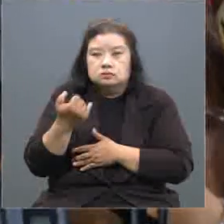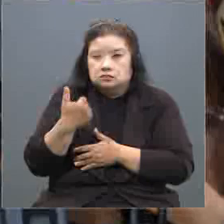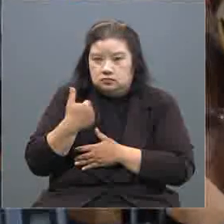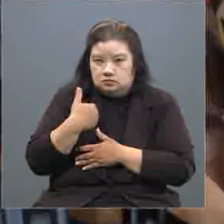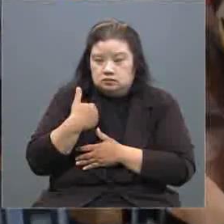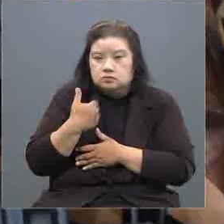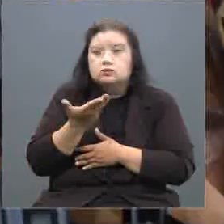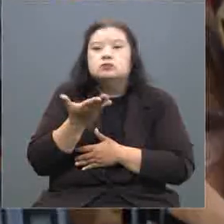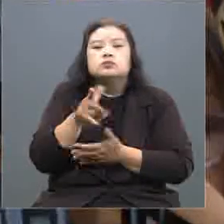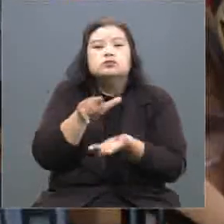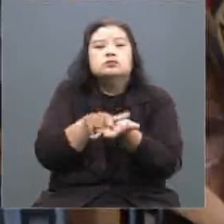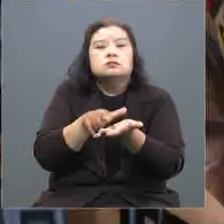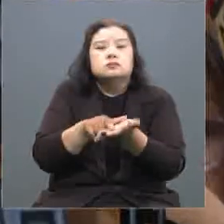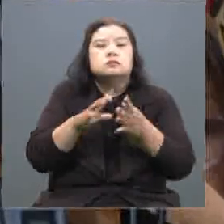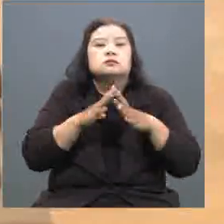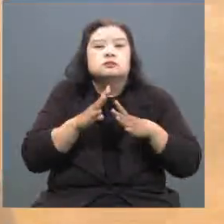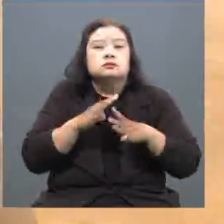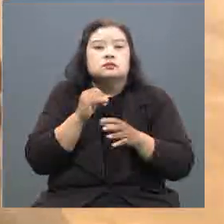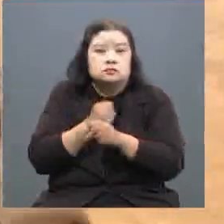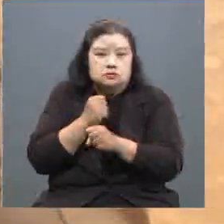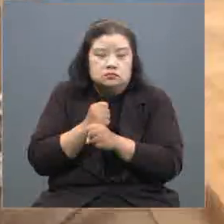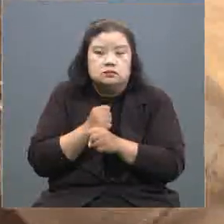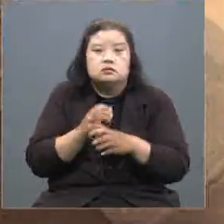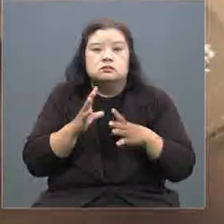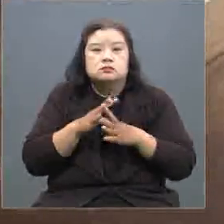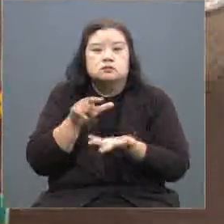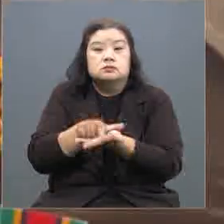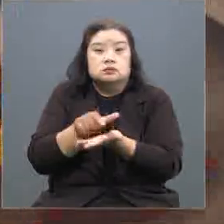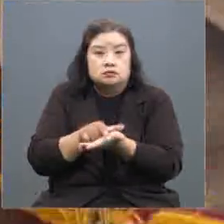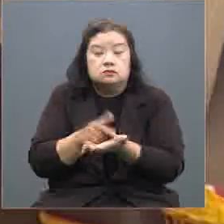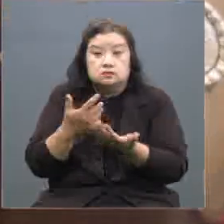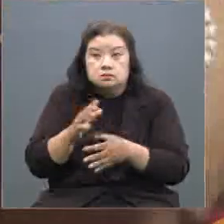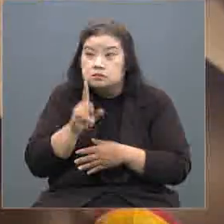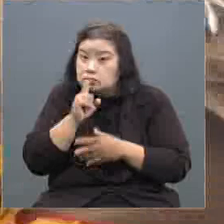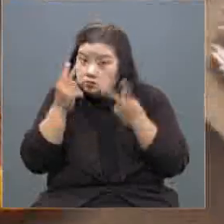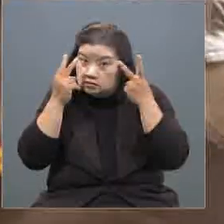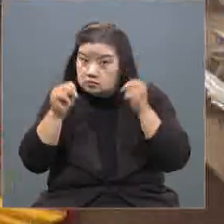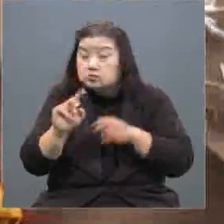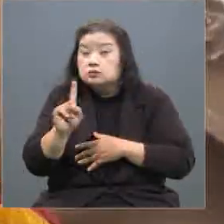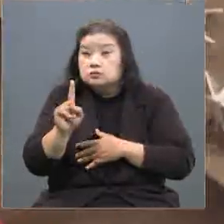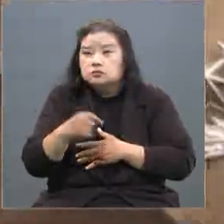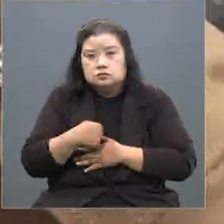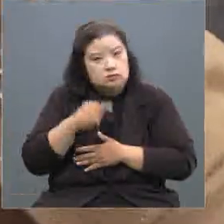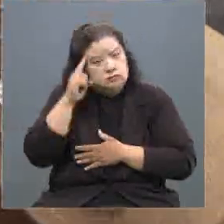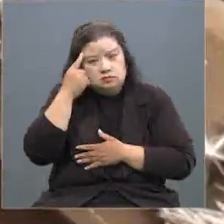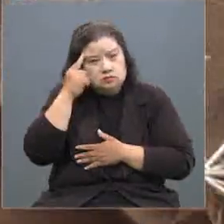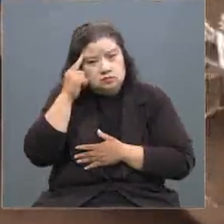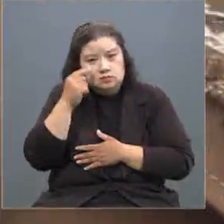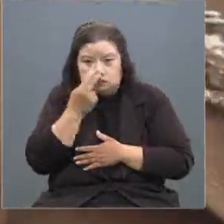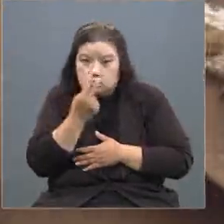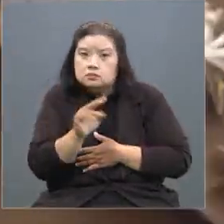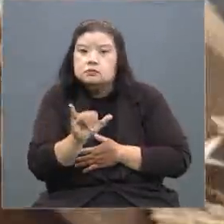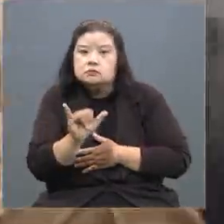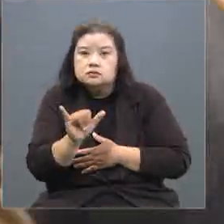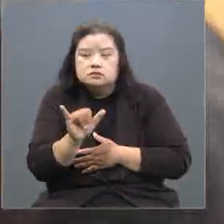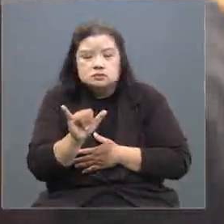ลาพักผ่อนลาพักร้อนลาราชการเป็นรายงานข่าวที่ออกมานักข่าวก็เลยไปถามนายกรัฐมนตรีท่านก็บอกว่ายังไม่ทราบว่าจะเป็น